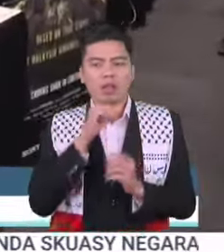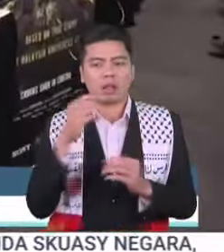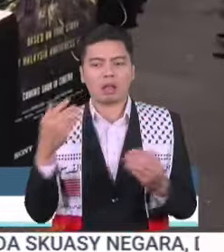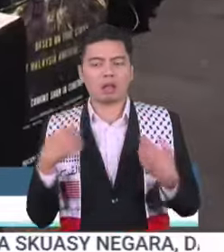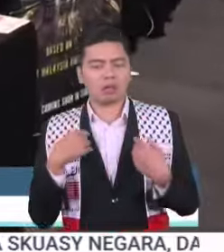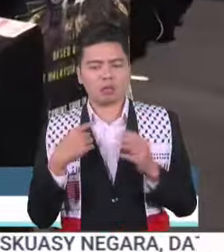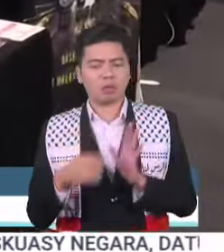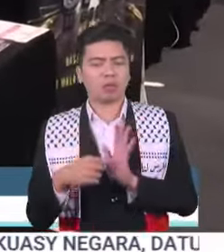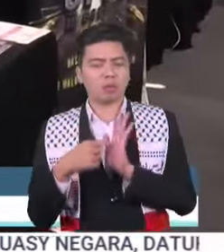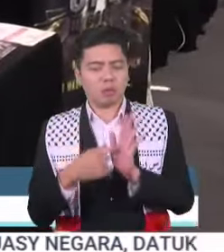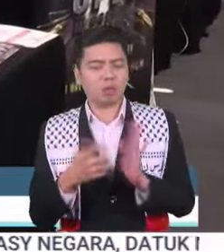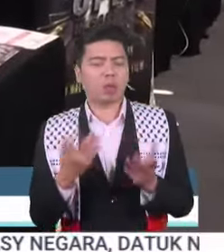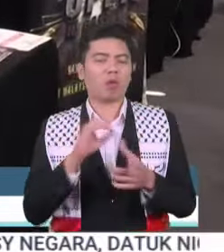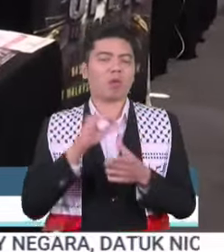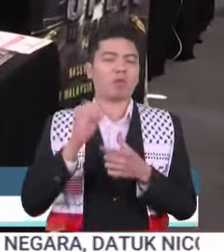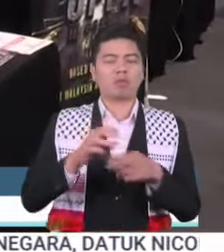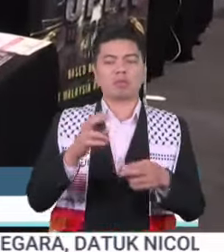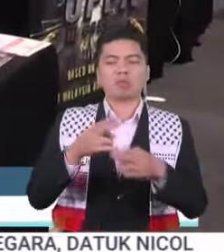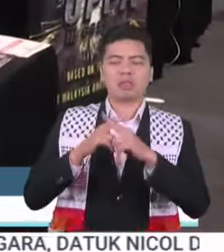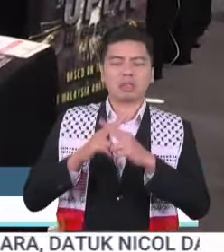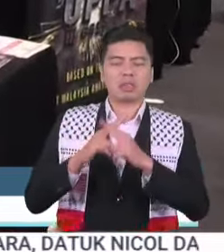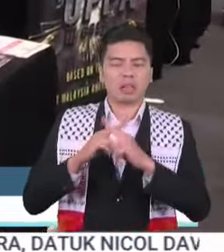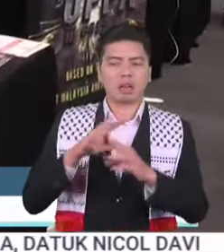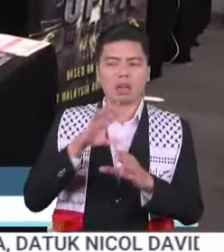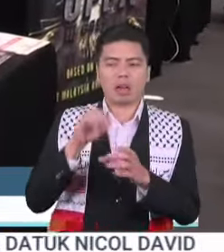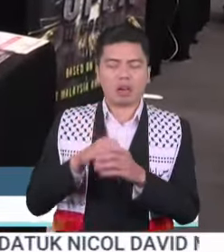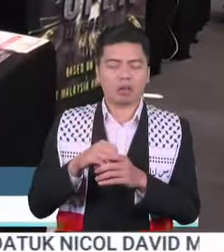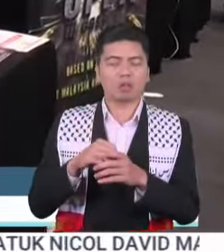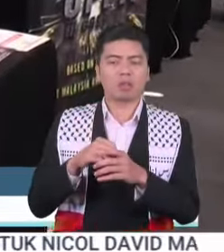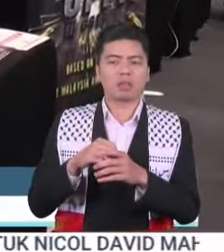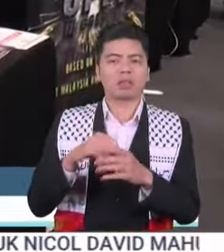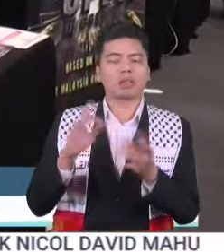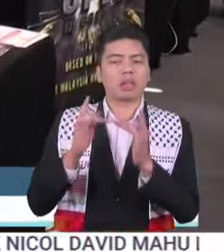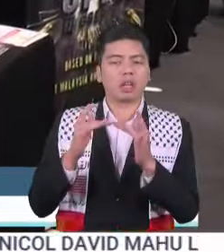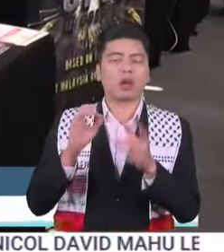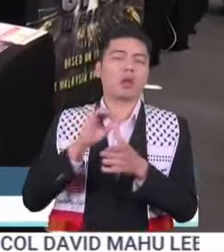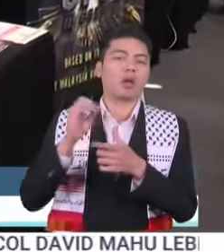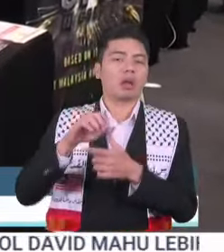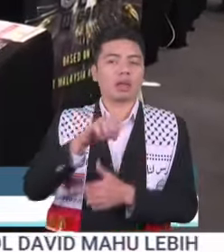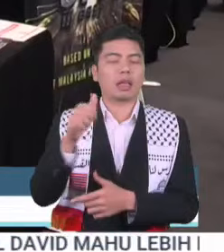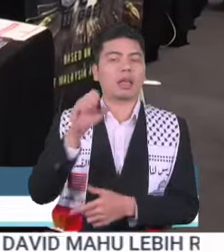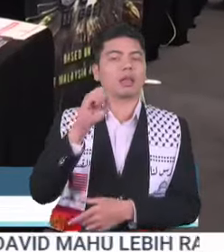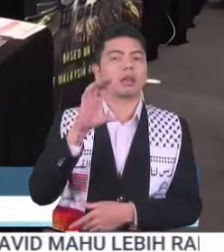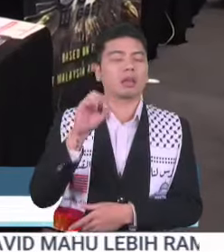wujud, pinjaman tidak wujud, jenayah e-kewangan dan lescam.